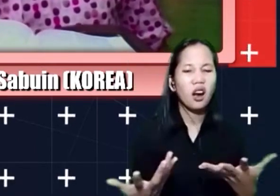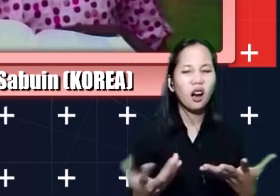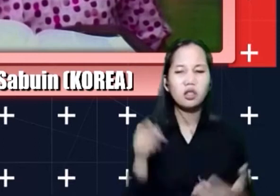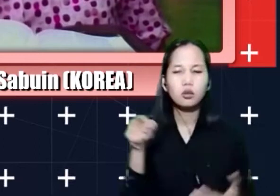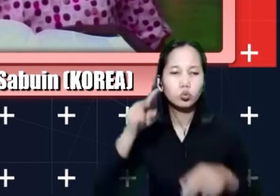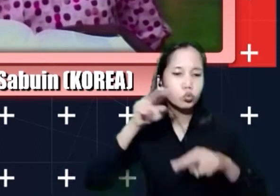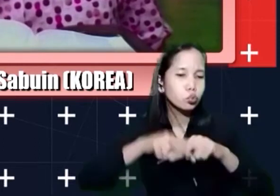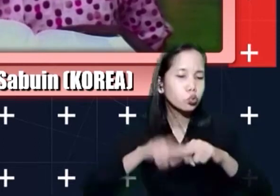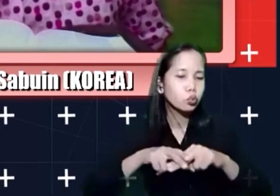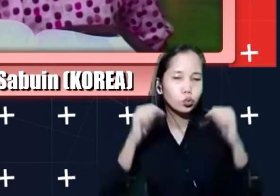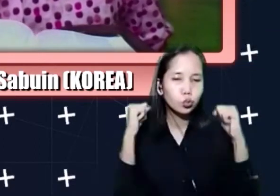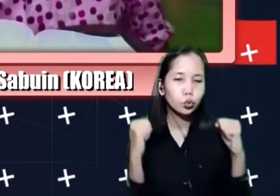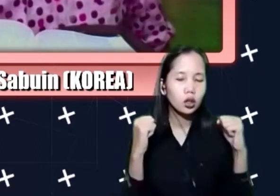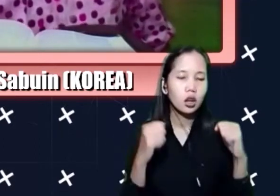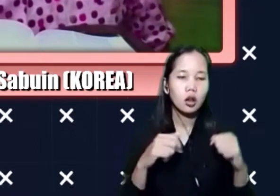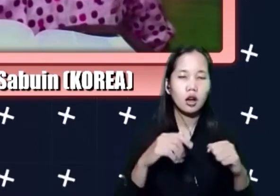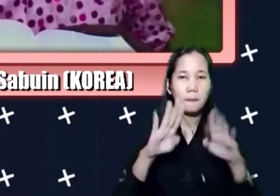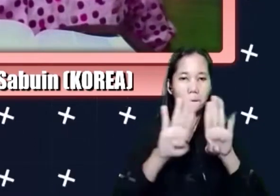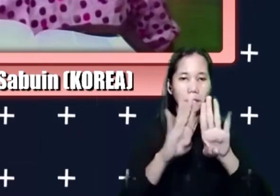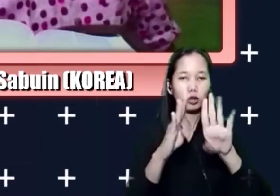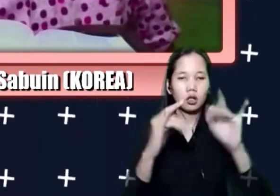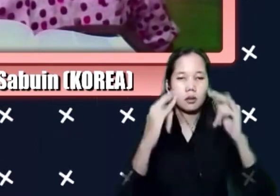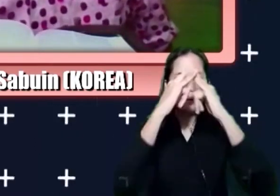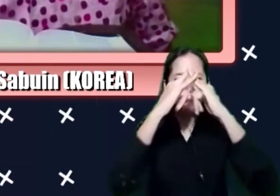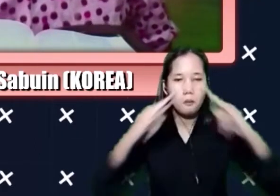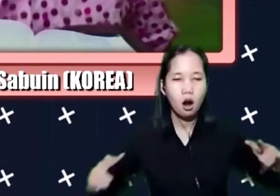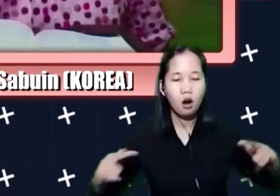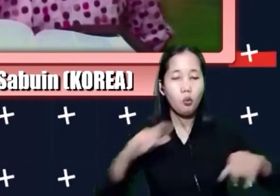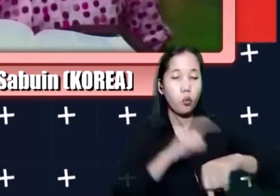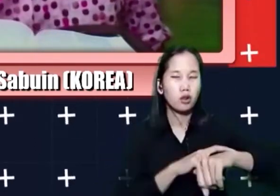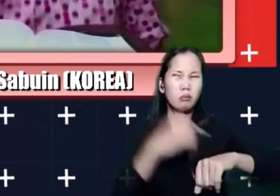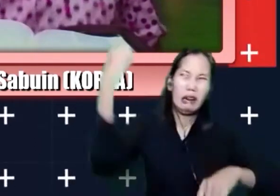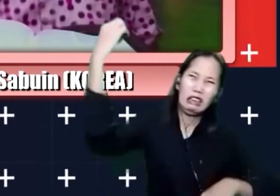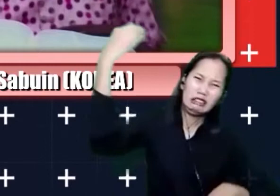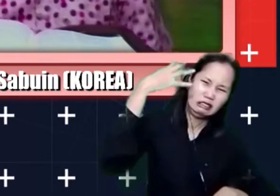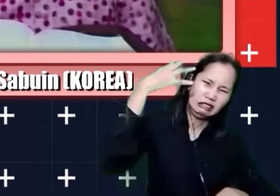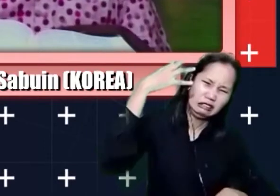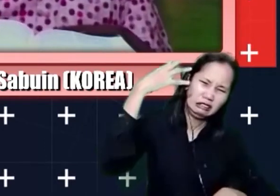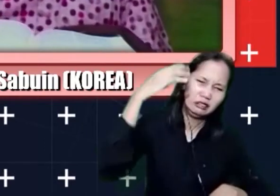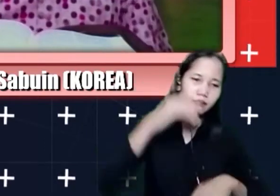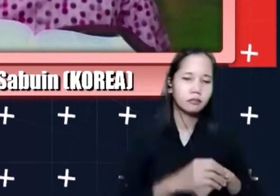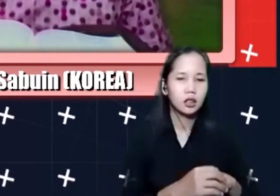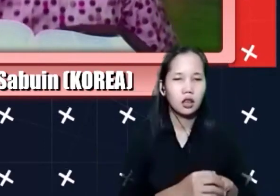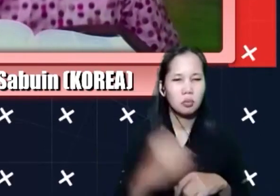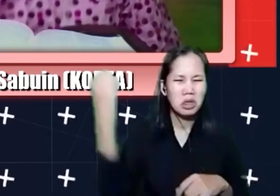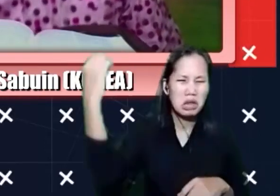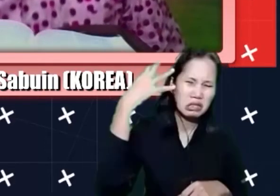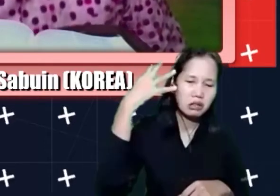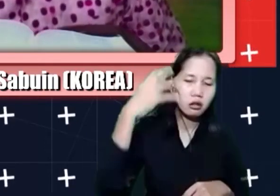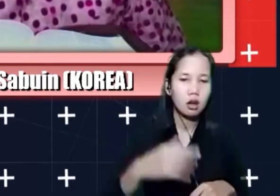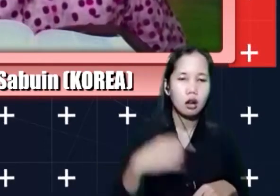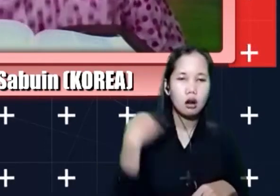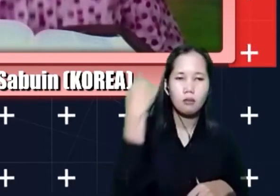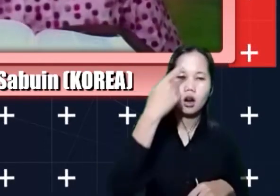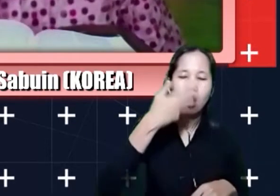mukanya, inilah jalan ceritanya, Tuhan menampakkan diri kepadanya. Dia lagi duduk-duduk di bawah pohon, panas terik,